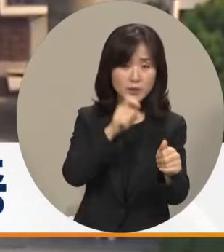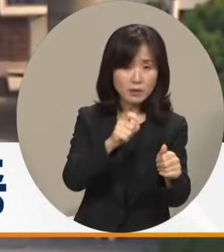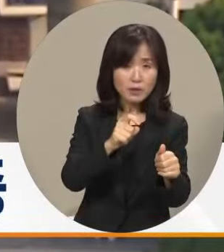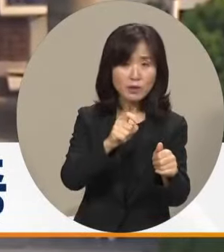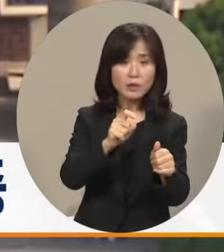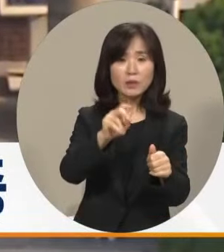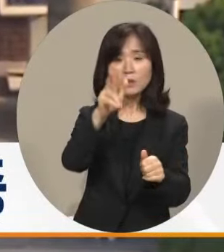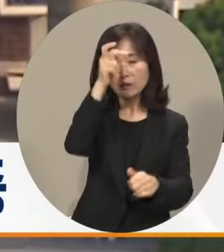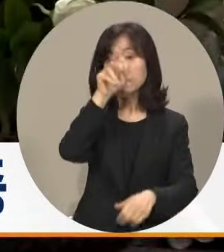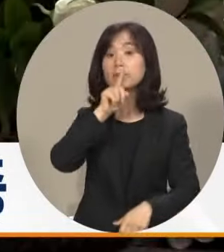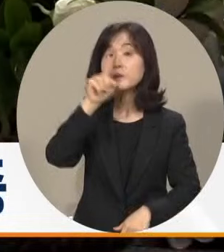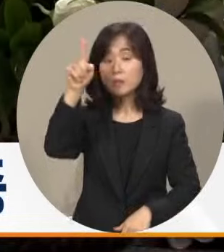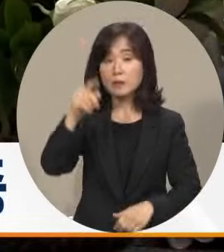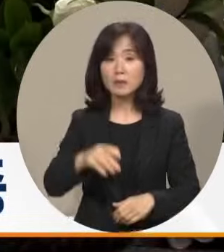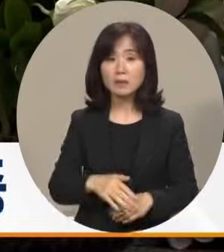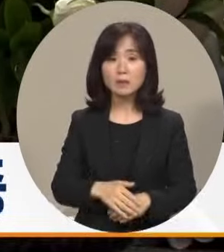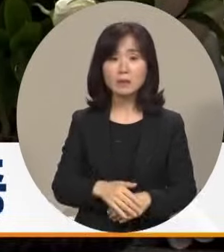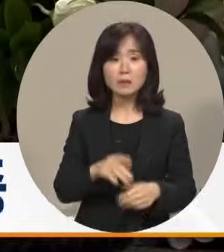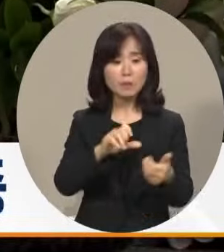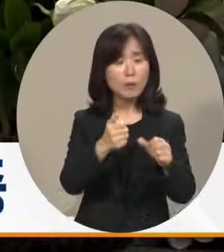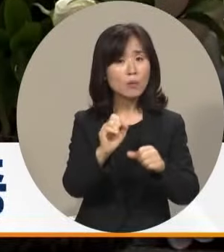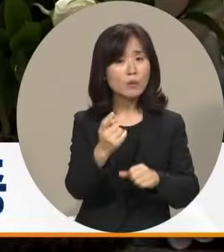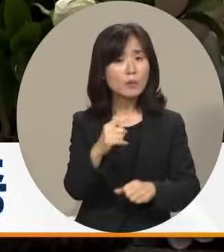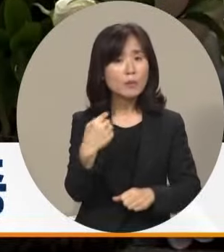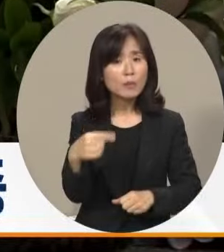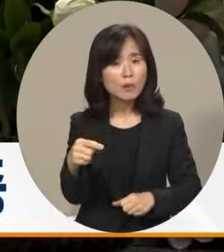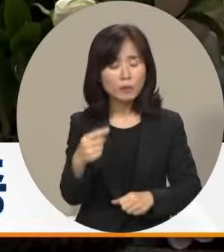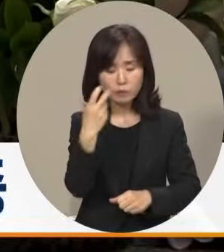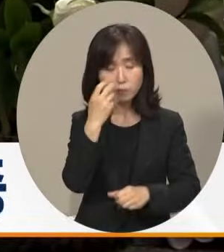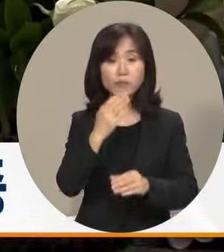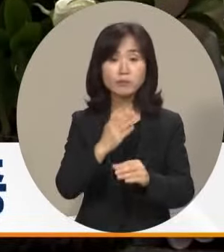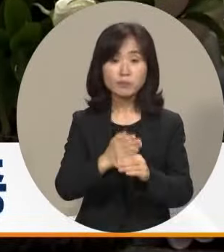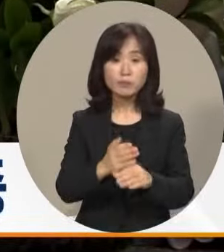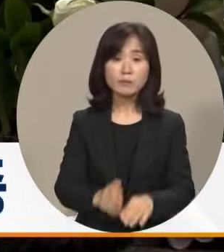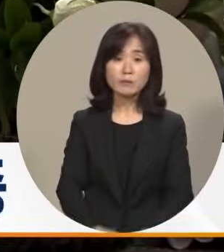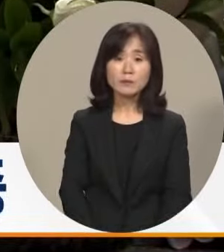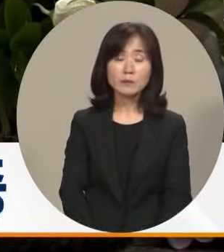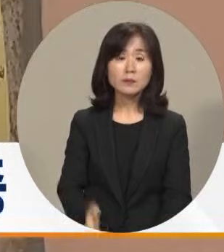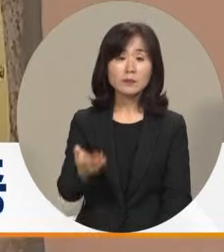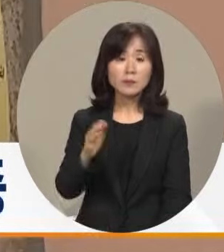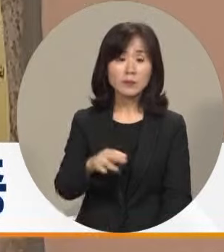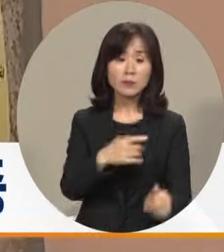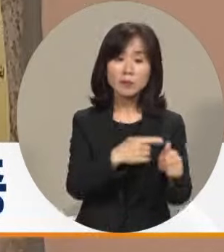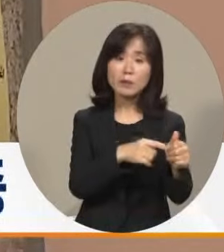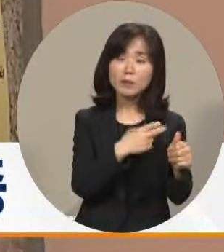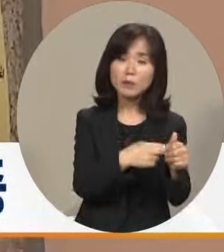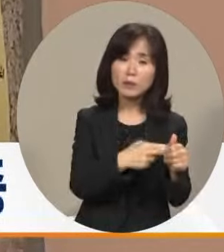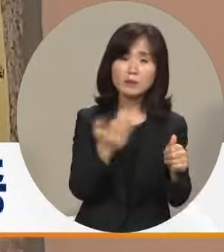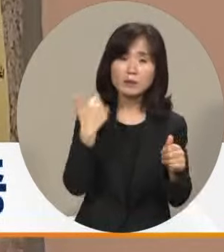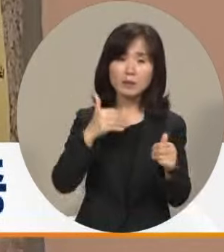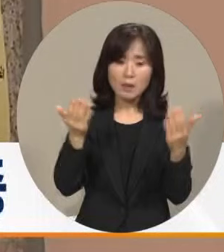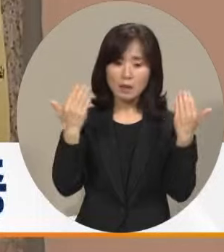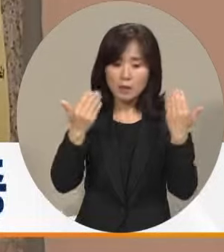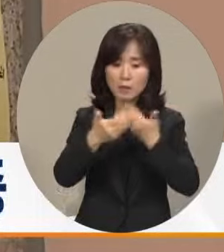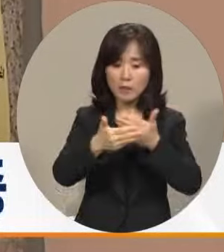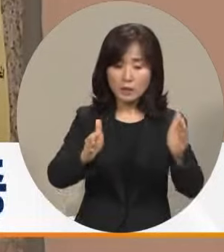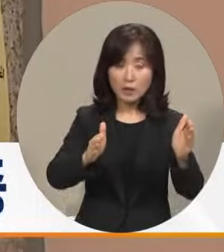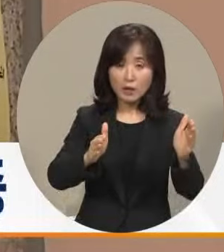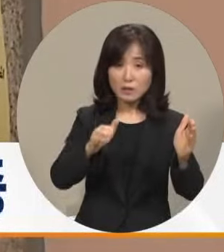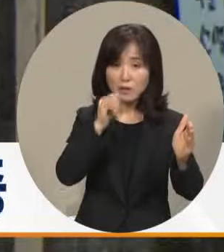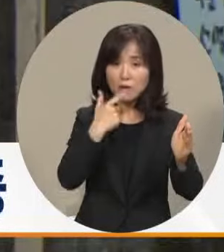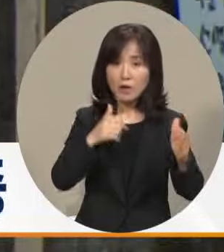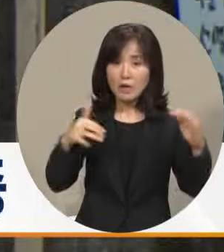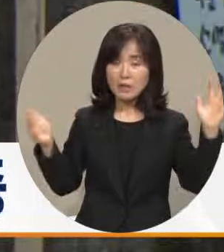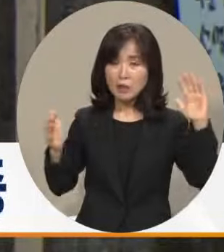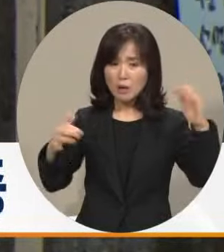것으로 알려졌습니다. 정확한 사망 원인은 아직 수사 중입니다. 다만 해당 교사가 최근 학급에서 일어난 학생 간